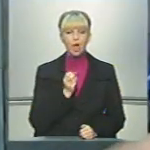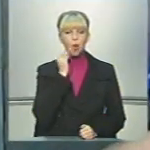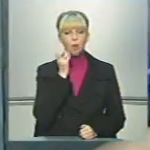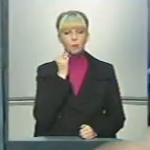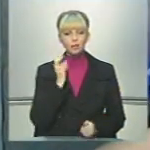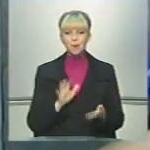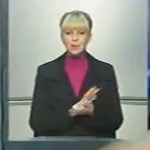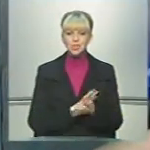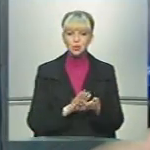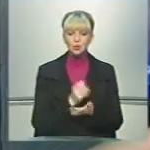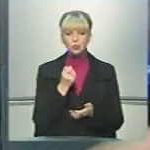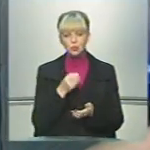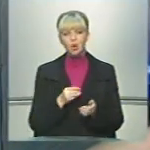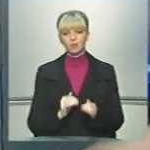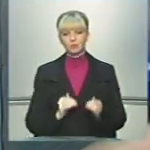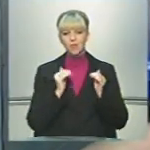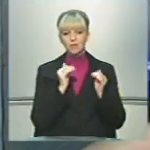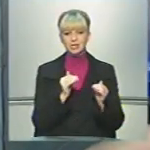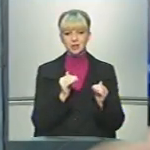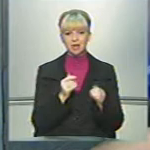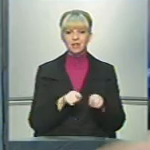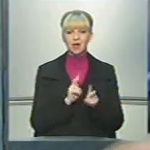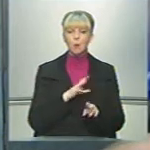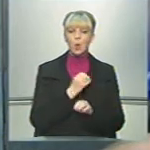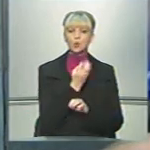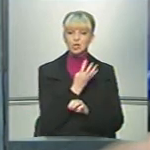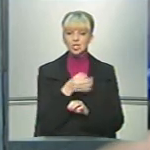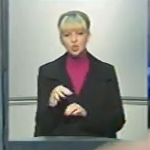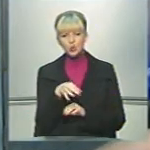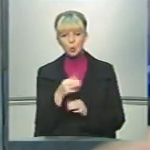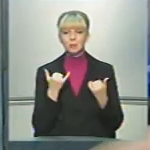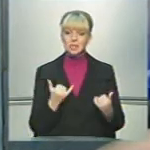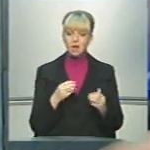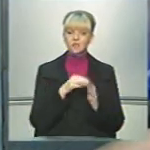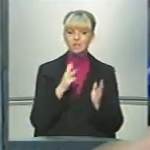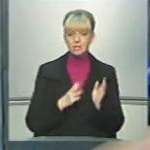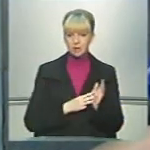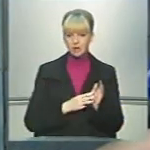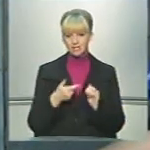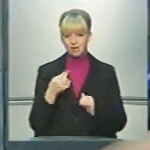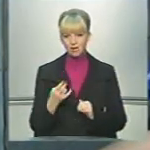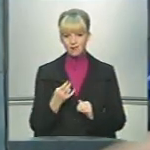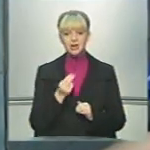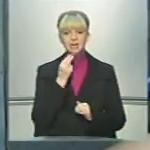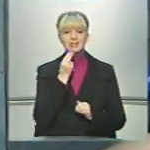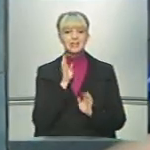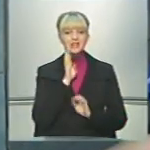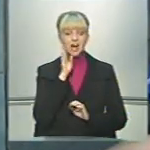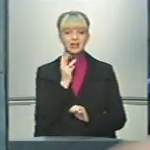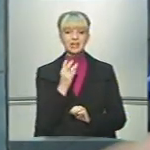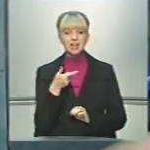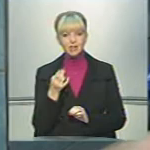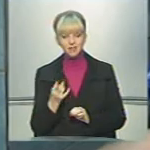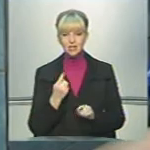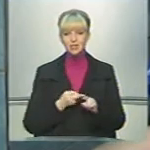обіди безкоштовні, трошечки повисилось. Так як було там 14 з копійками, зараз це 18 гривень. Сніданок у нас 3 гривні,